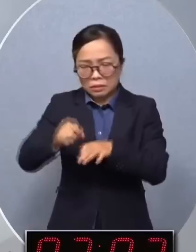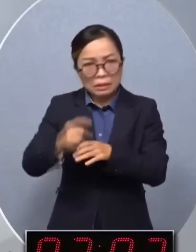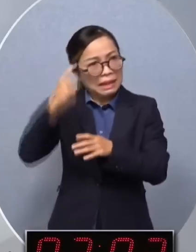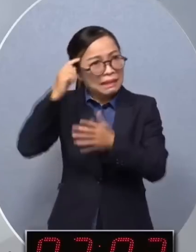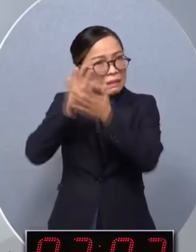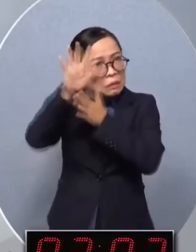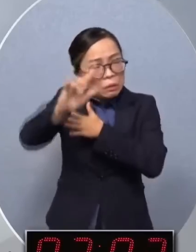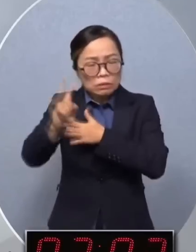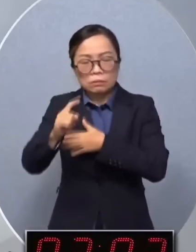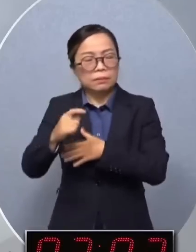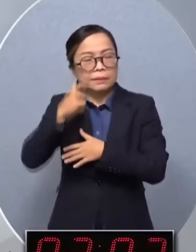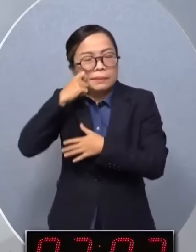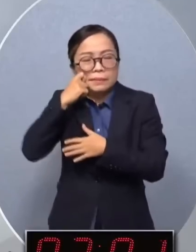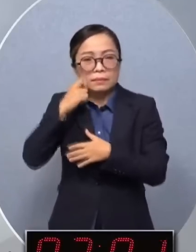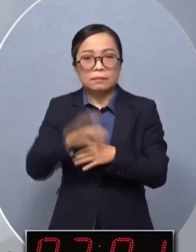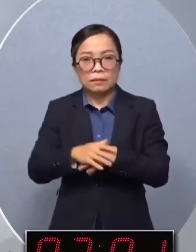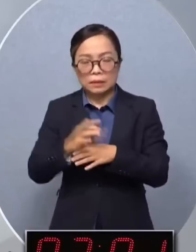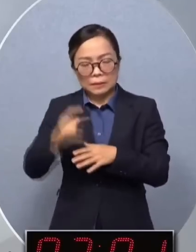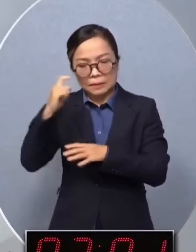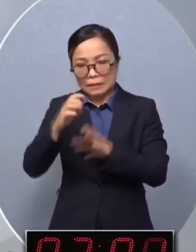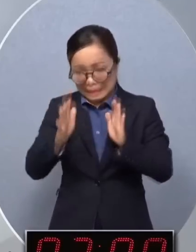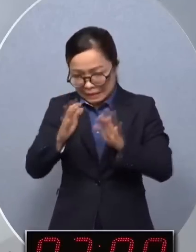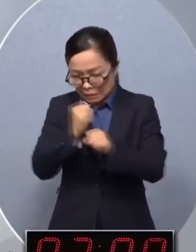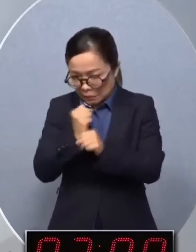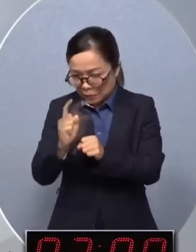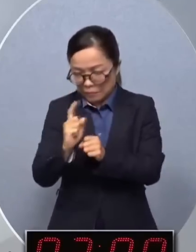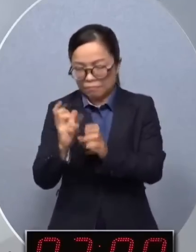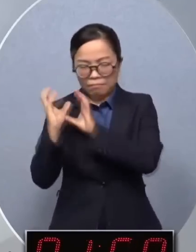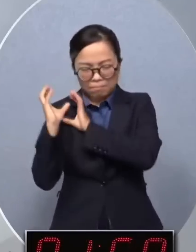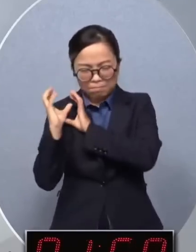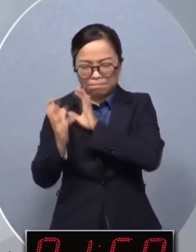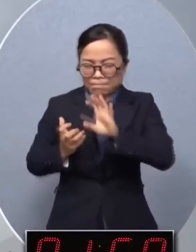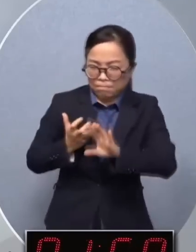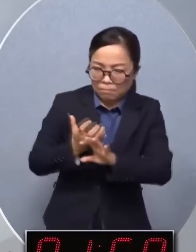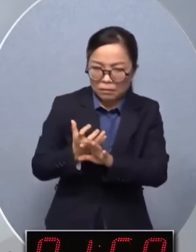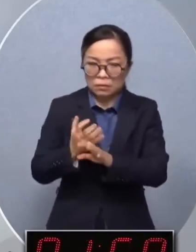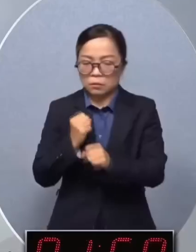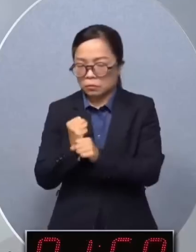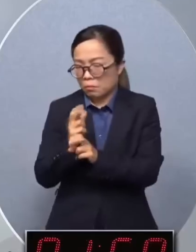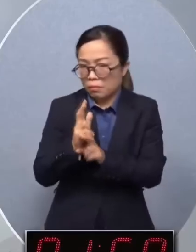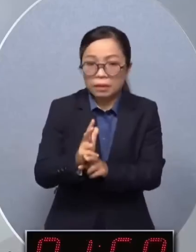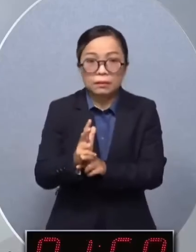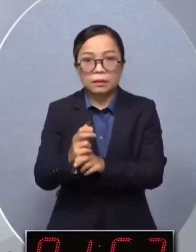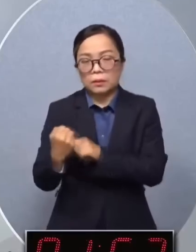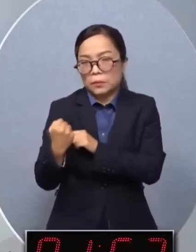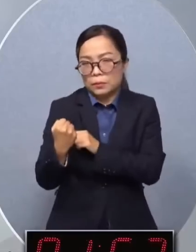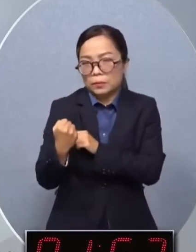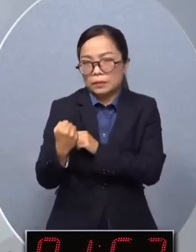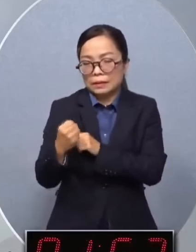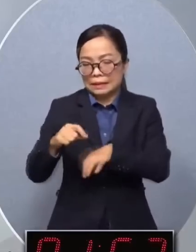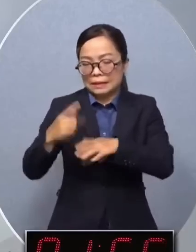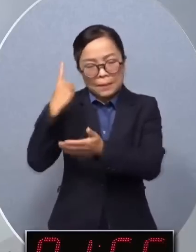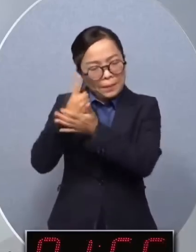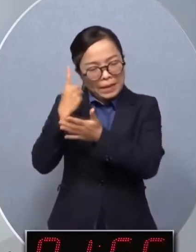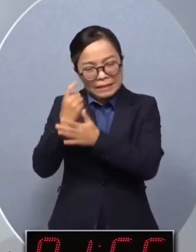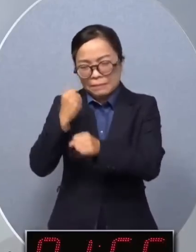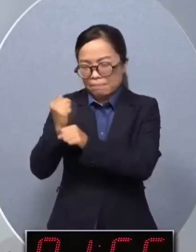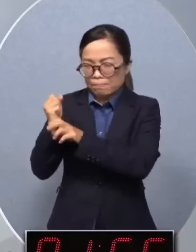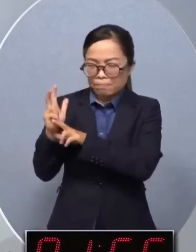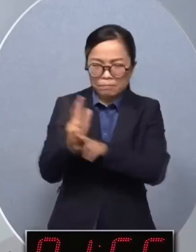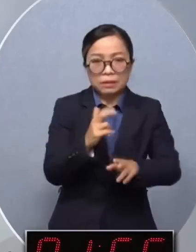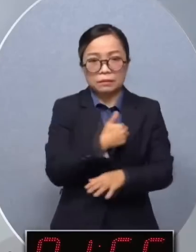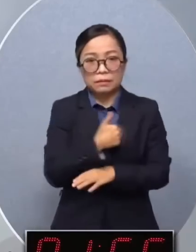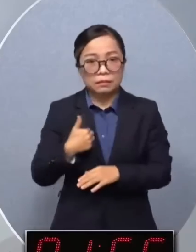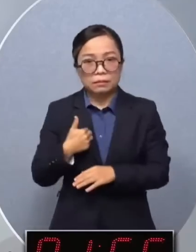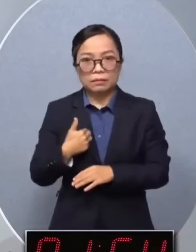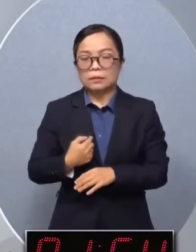好好的去承担我现在拥有工作的责任，努力把握每一天。我希